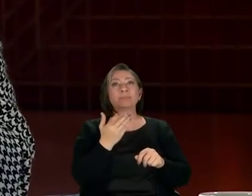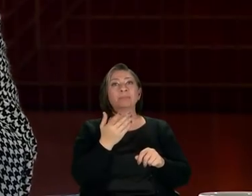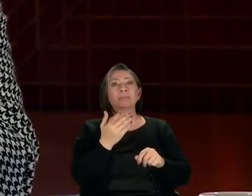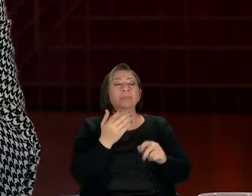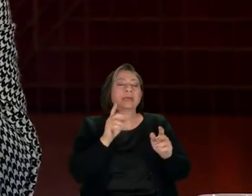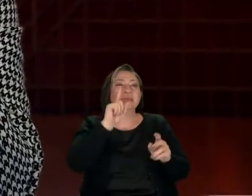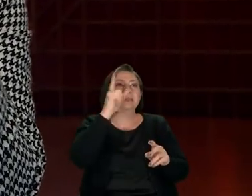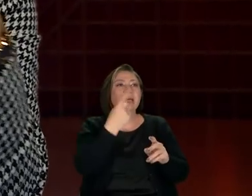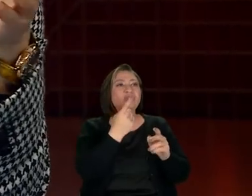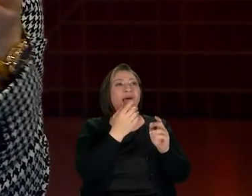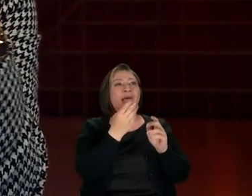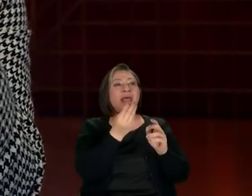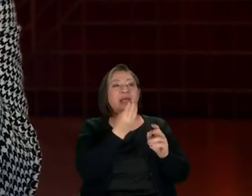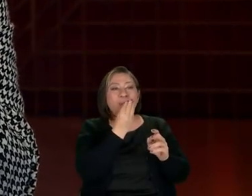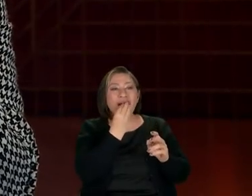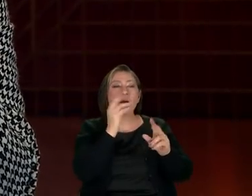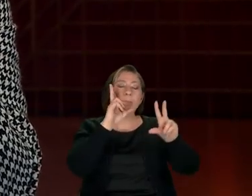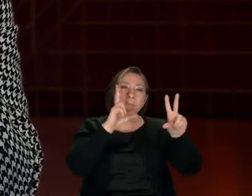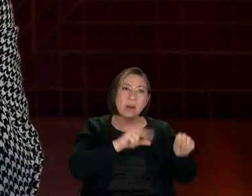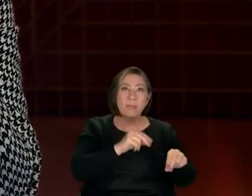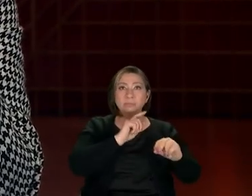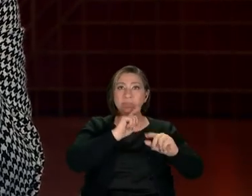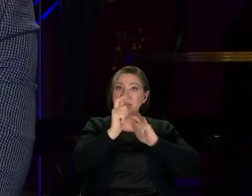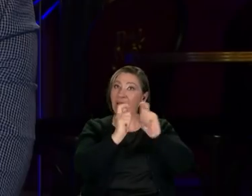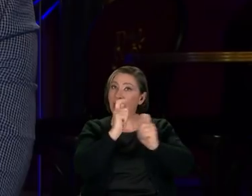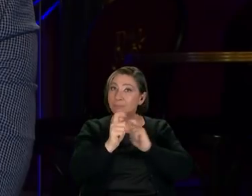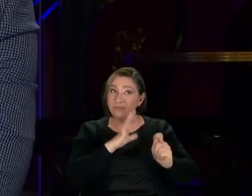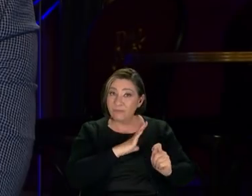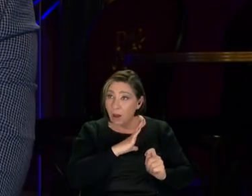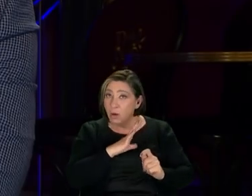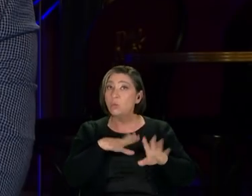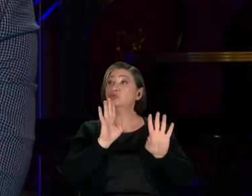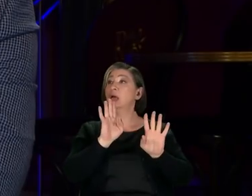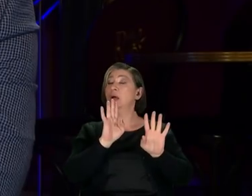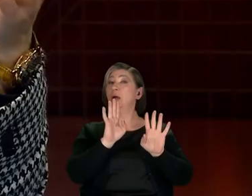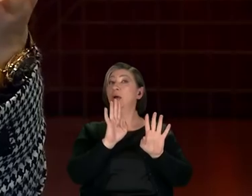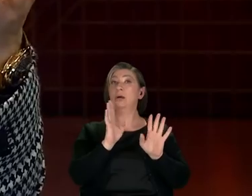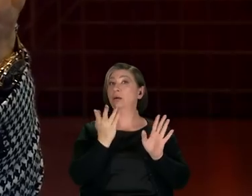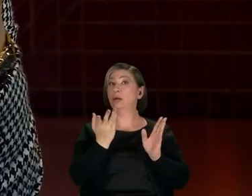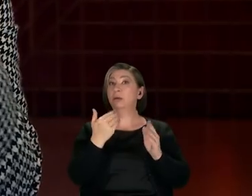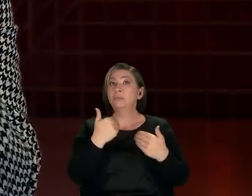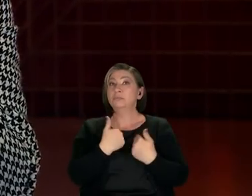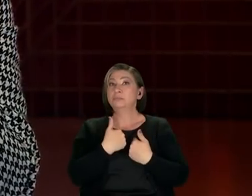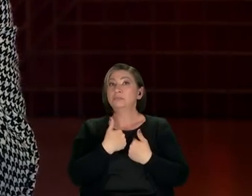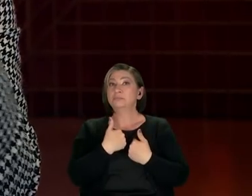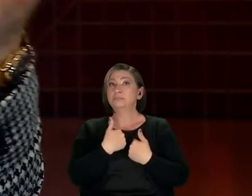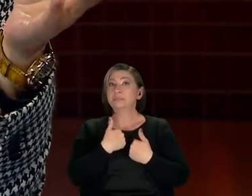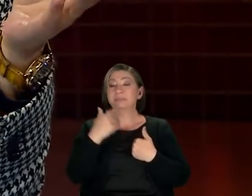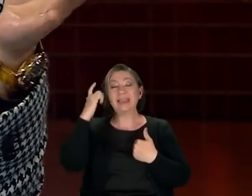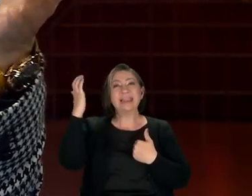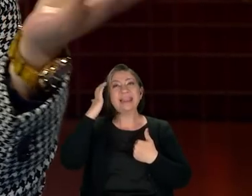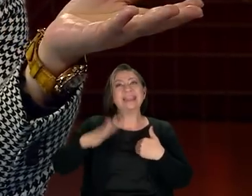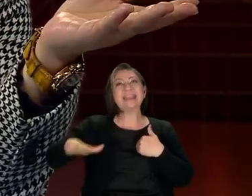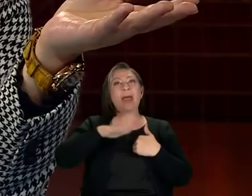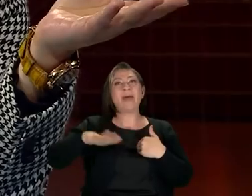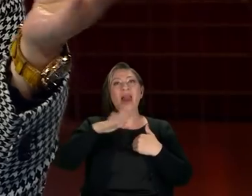ki yemekle ilgili, tabii, barınmakla tabii ilgili şeyler mi geliyor yoksa her şey. Yani bizim temel